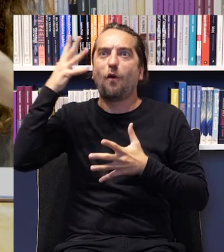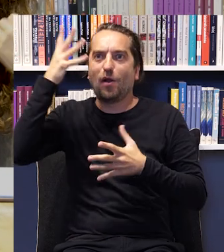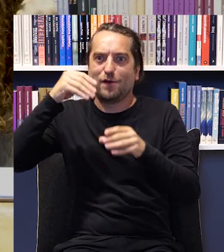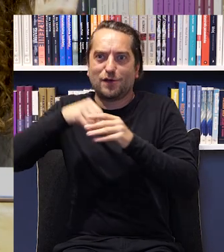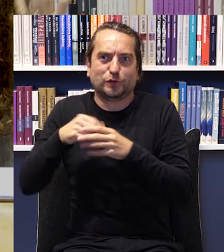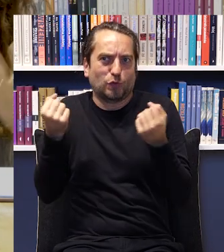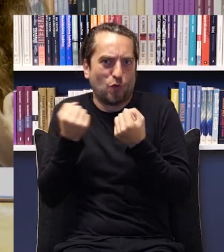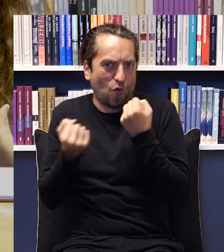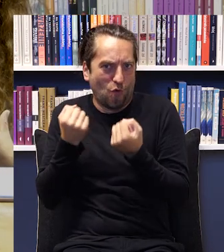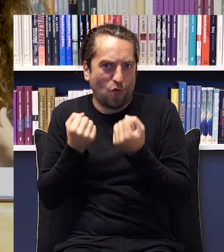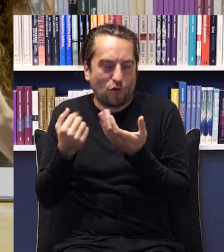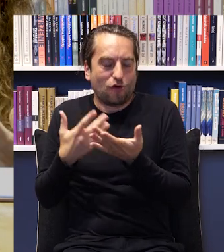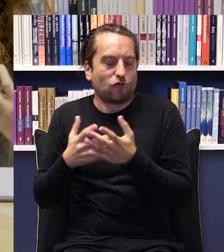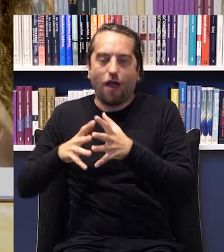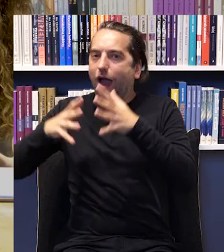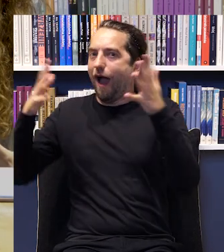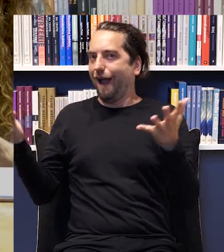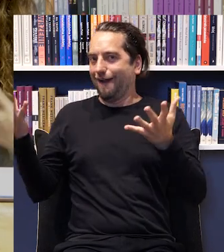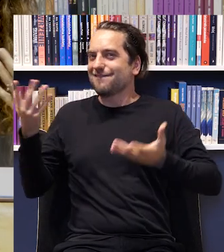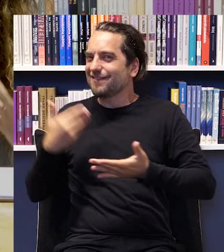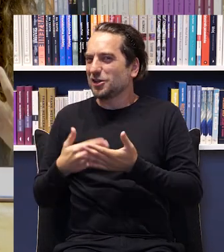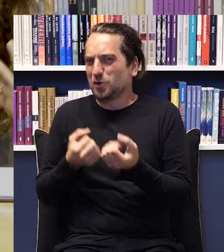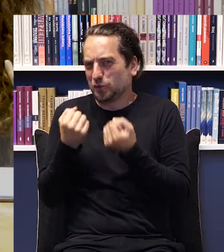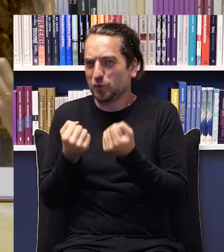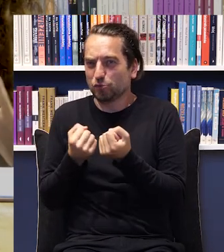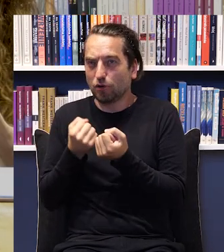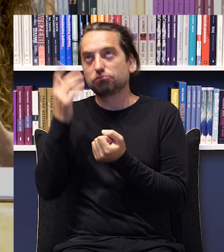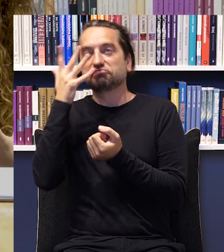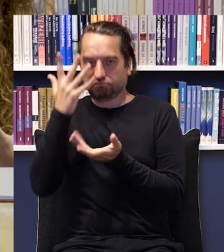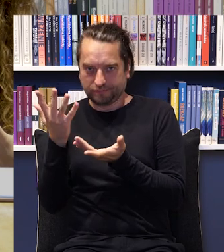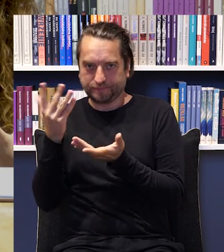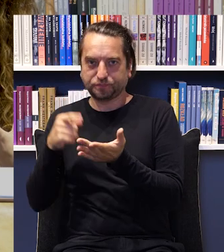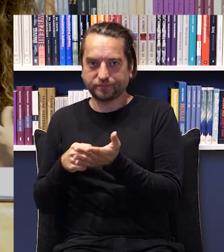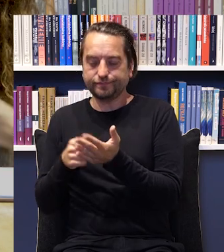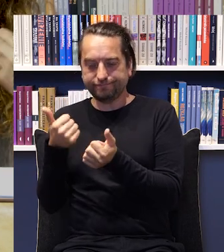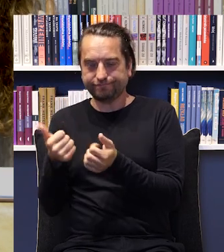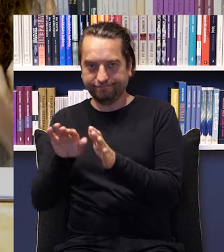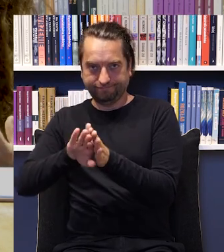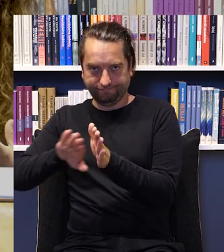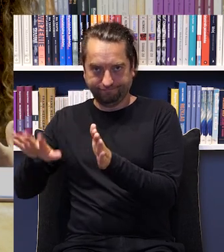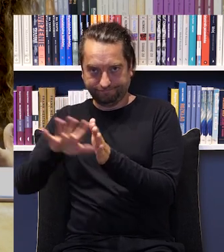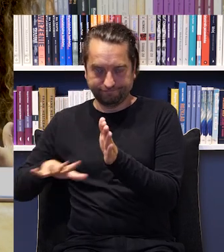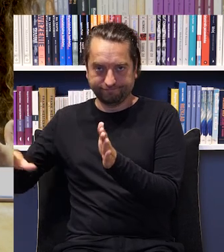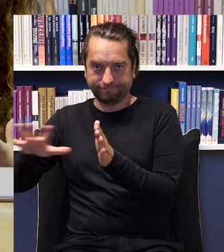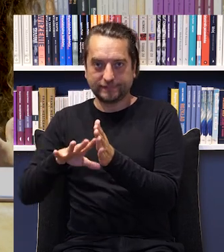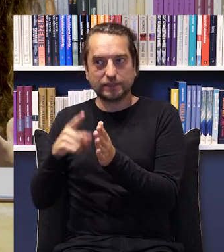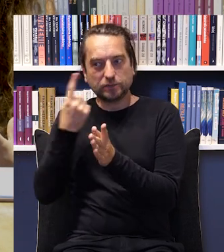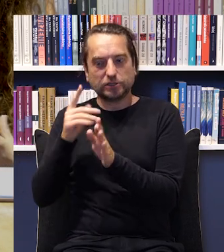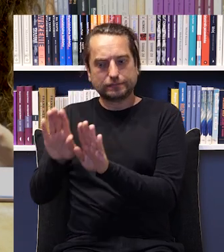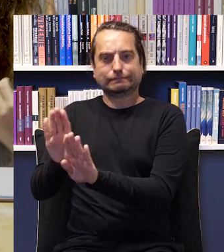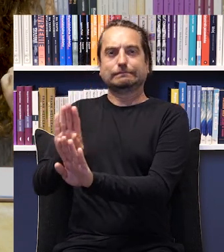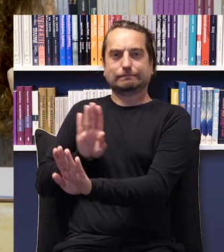zbyt przepotężny dla naszej wyobraźni, więc żebyśmy mogli tu i teraz funkcjonować, musimy się jakoś od tego